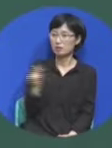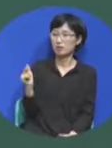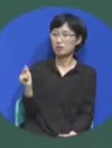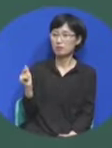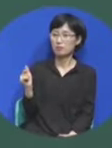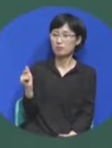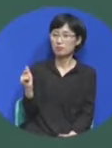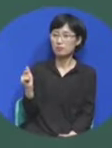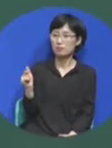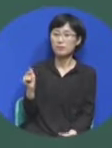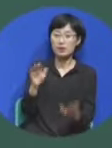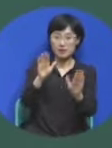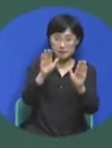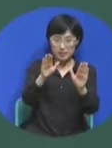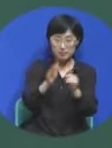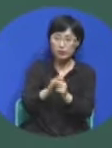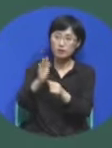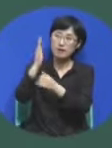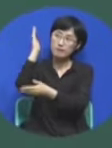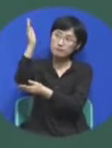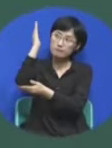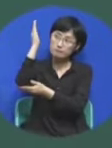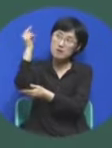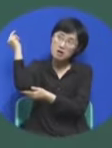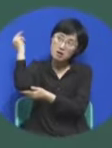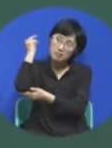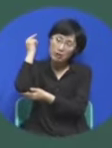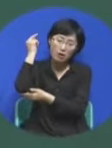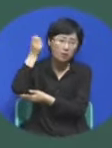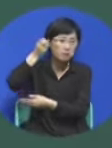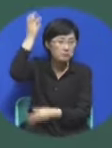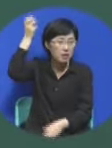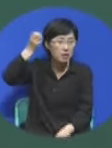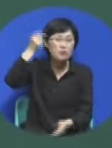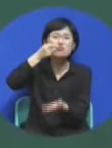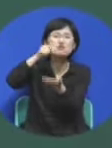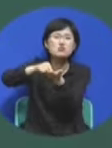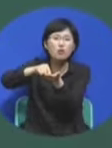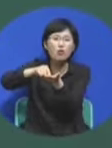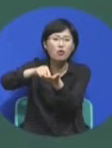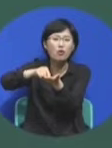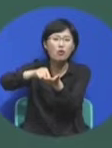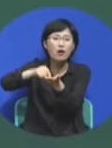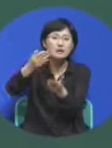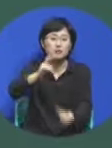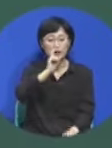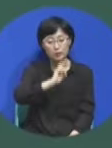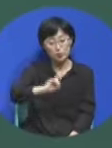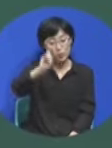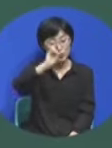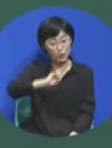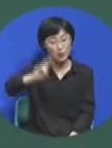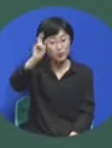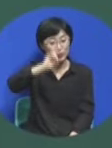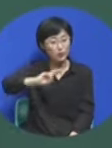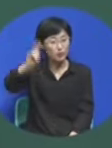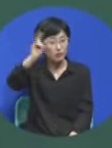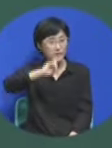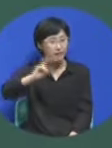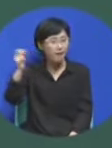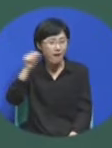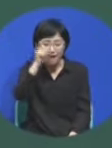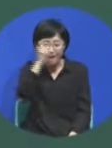歌词会刺激我们的心和想法，它有非常大的一个作用. 사실은요, 말씀 들은 건 잘 생각이 안 나도 가사를 들어가지고 그 가사가 들어오면 그게 오래